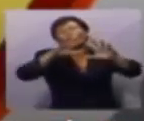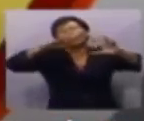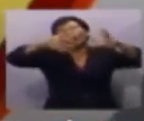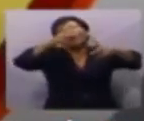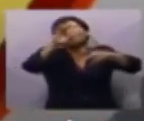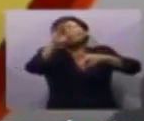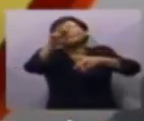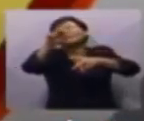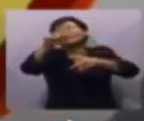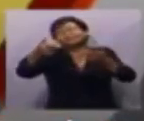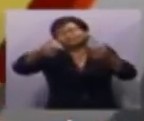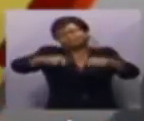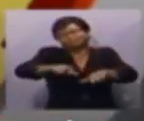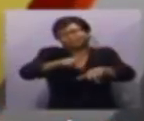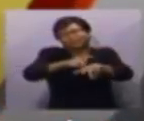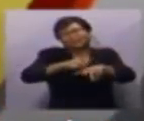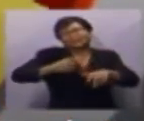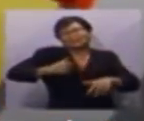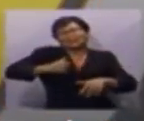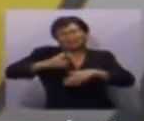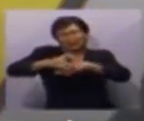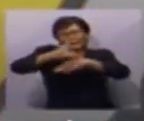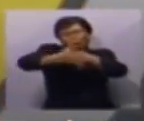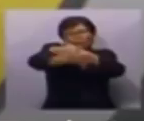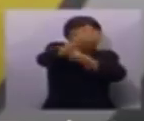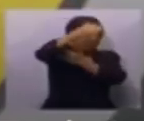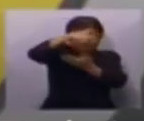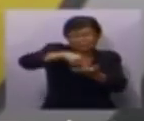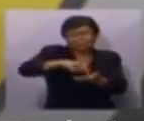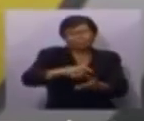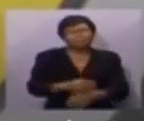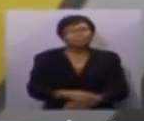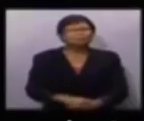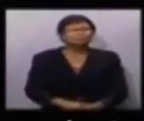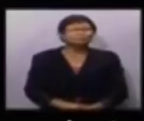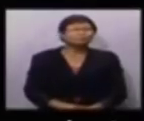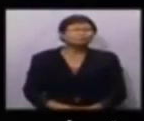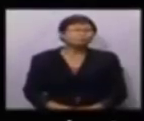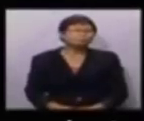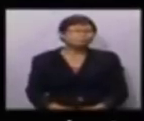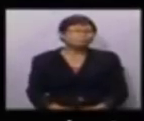FINA yang berlangsung di Montreal, Canada awal pagi tadi.